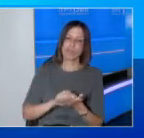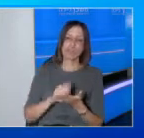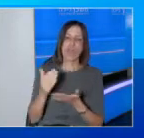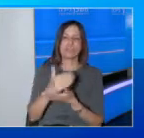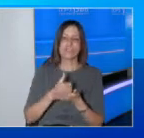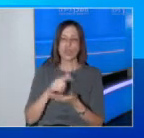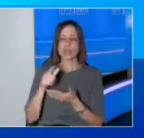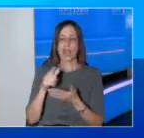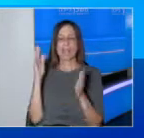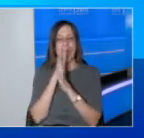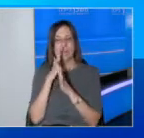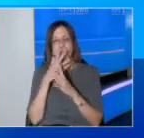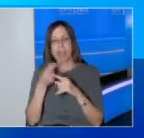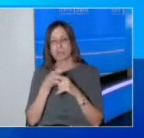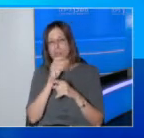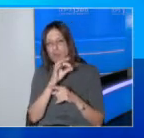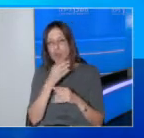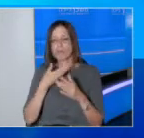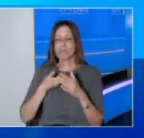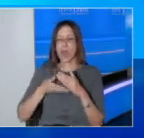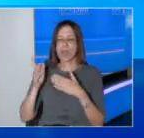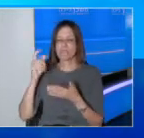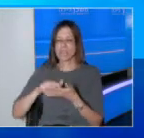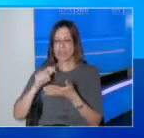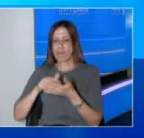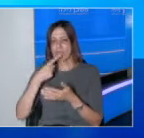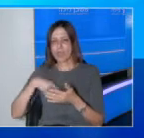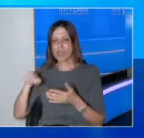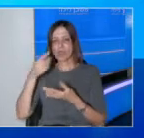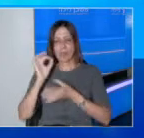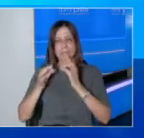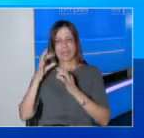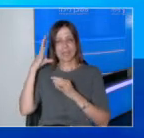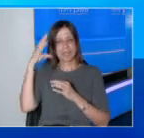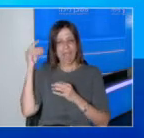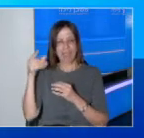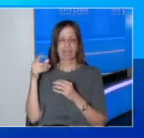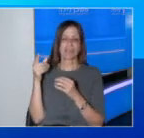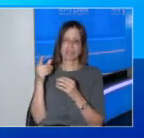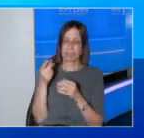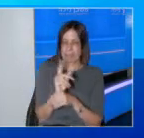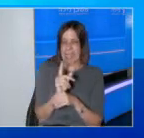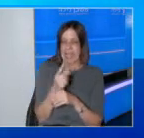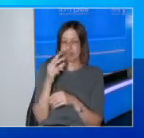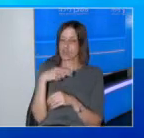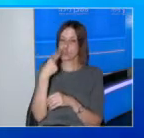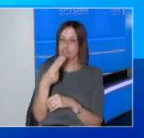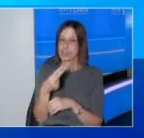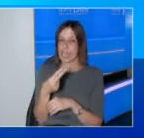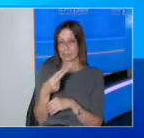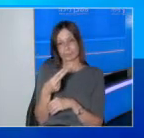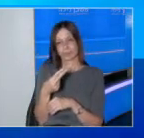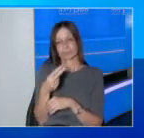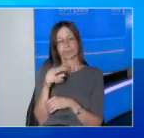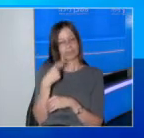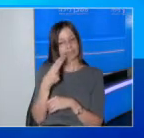לבני משפחותיהם, הולכים ותובעים אותנו בבית הדין בהאג, אבל ברגע